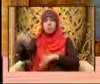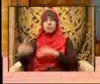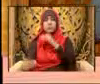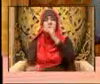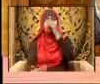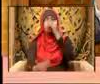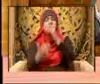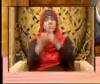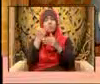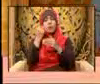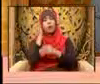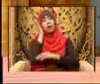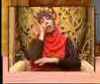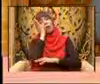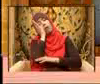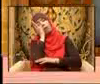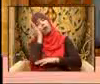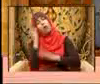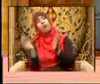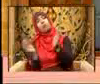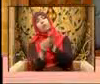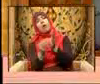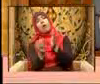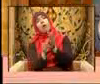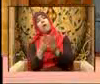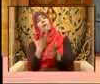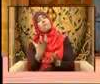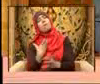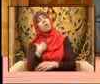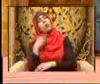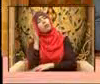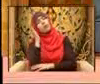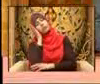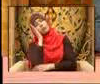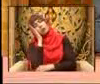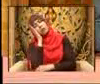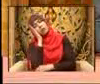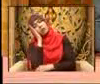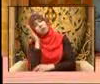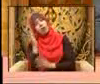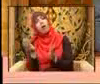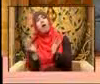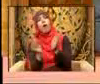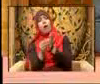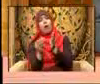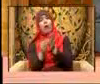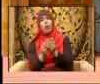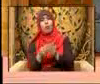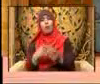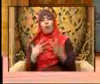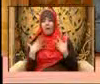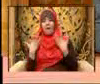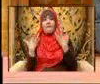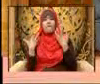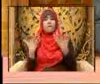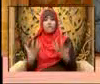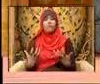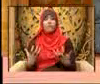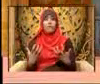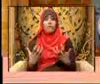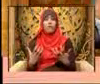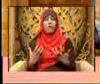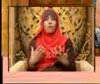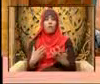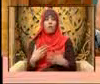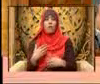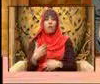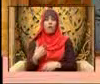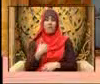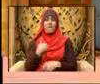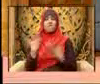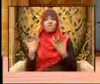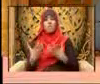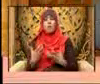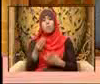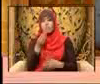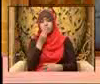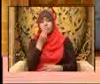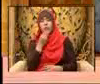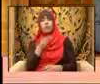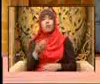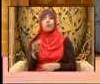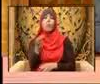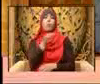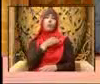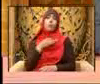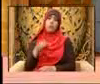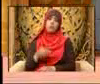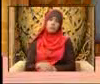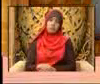ومازال السيد راقد ويريد أن نعم يريد أن يكون يعني كافي خير وشر، أن يكون عنده حتى